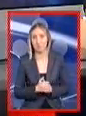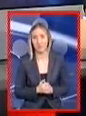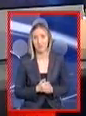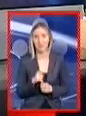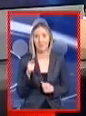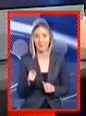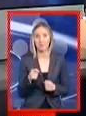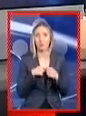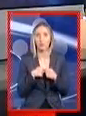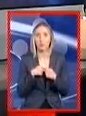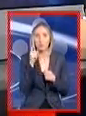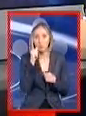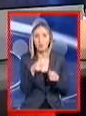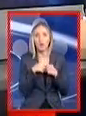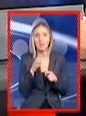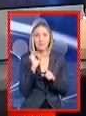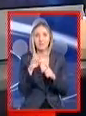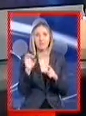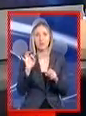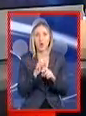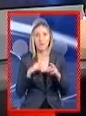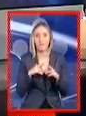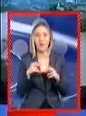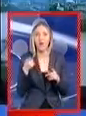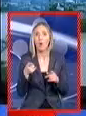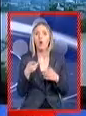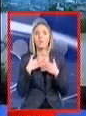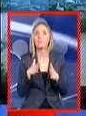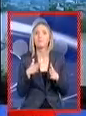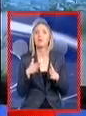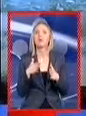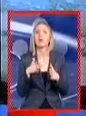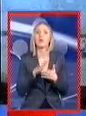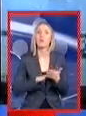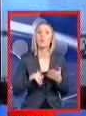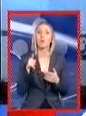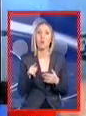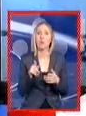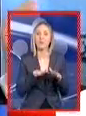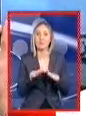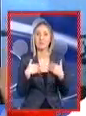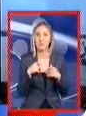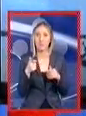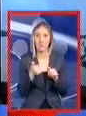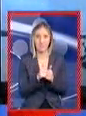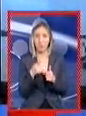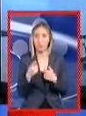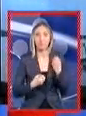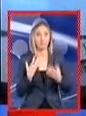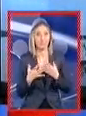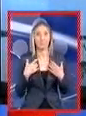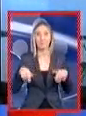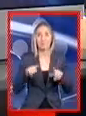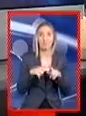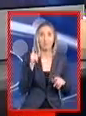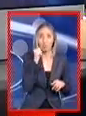su ljudi iz organizacije SOFA koje je pokrenulo Ministarstvo omladine i sporta. Znači, ljudi sad su puni elana, entuzijazma, a to je neophodno da se nastavi u narednom periodu. Znači,